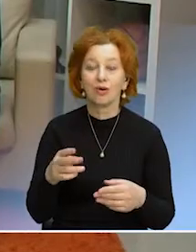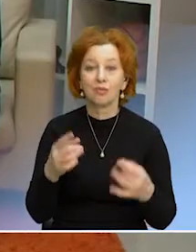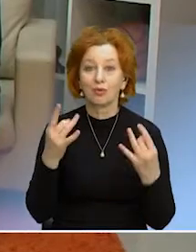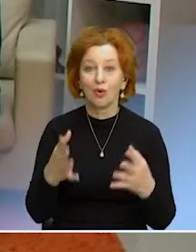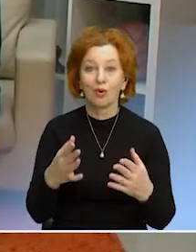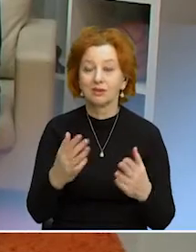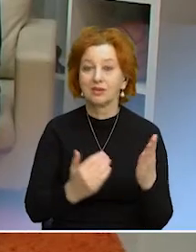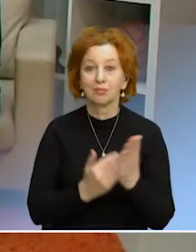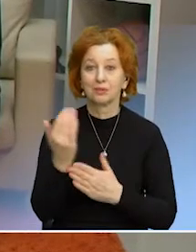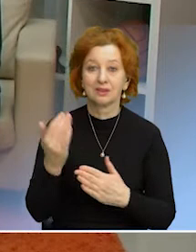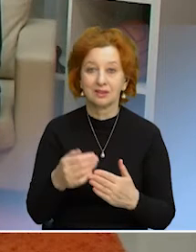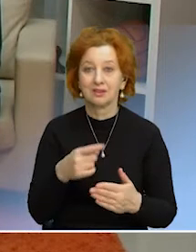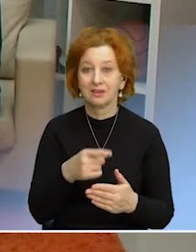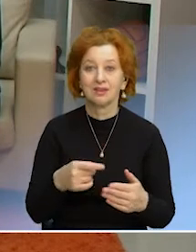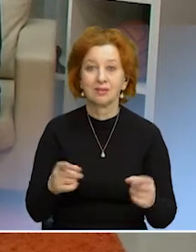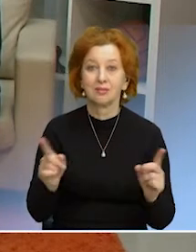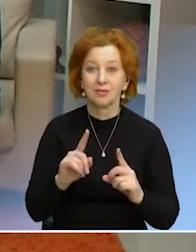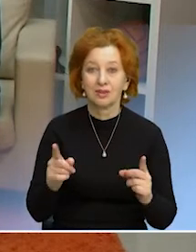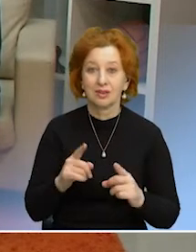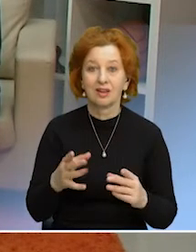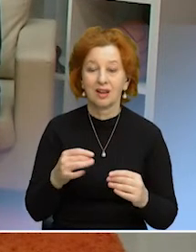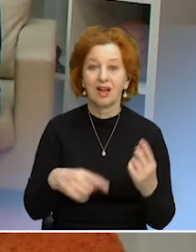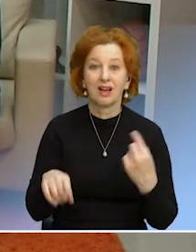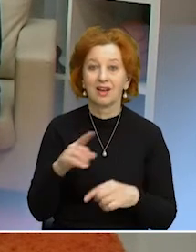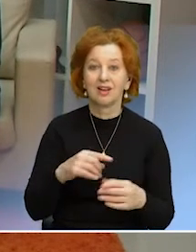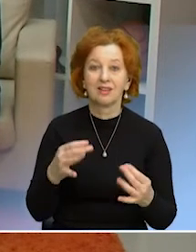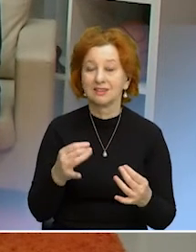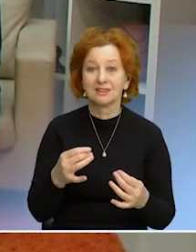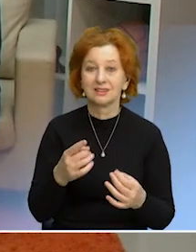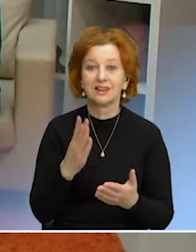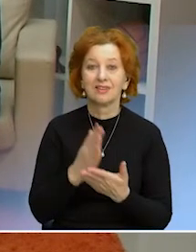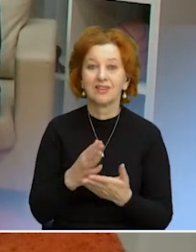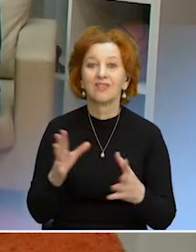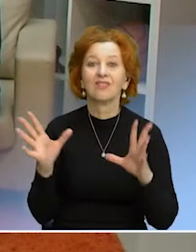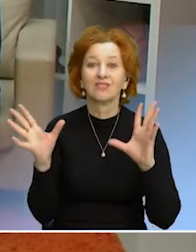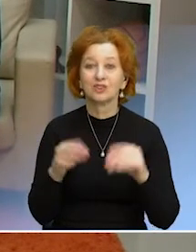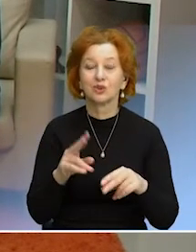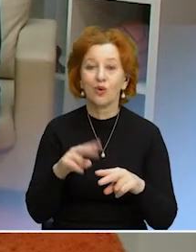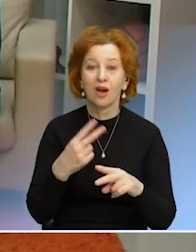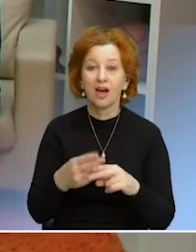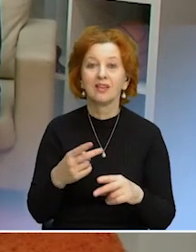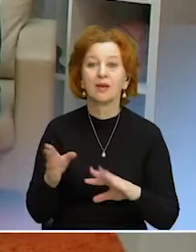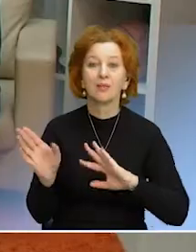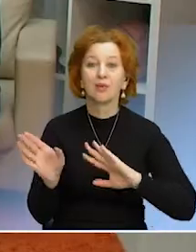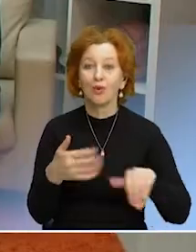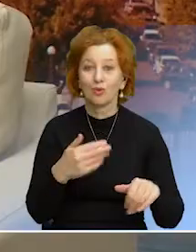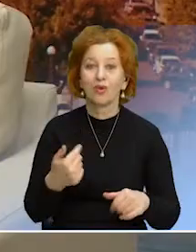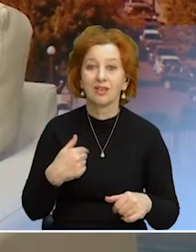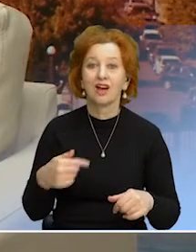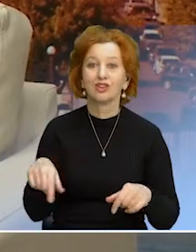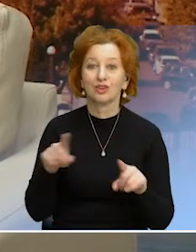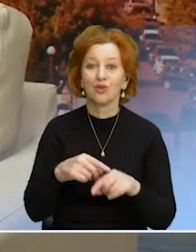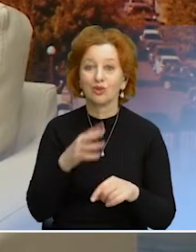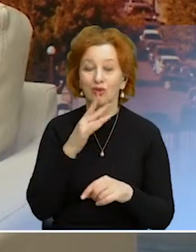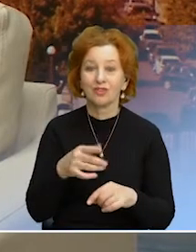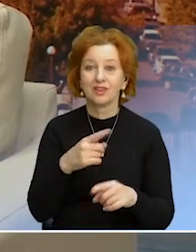молодежи просто на пике популярности? Ну, с улыбкой. Ну, с улыбкой. Все это пройдет. Так как в наше время там